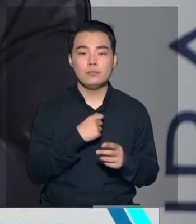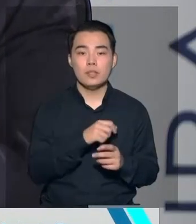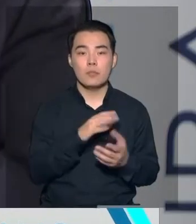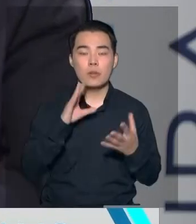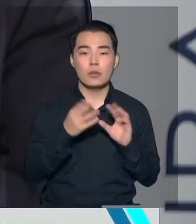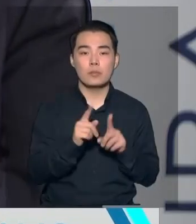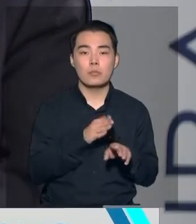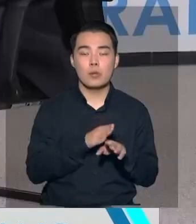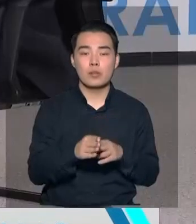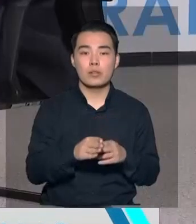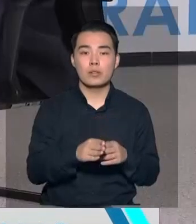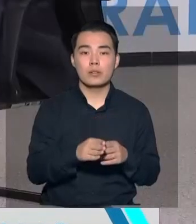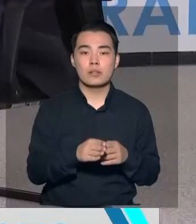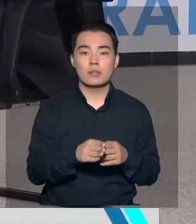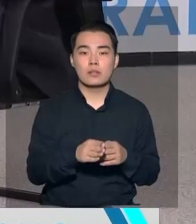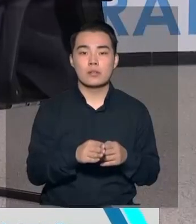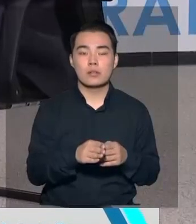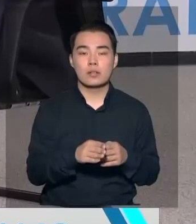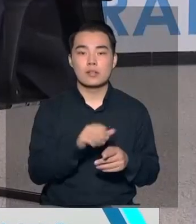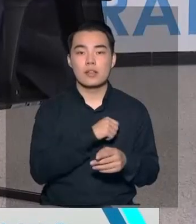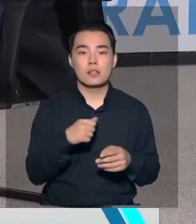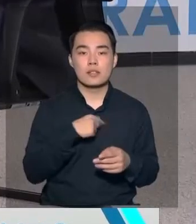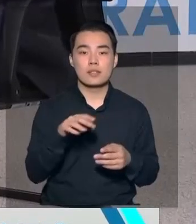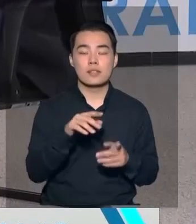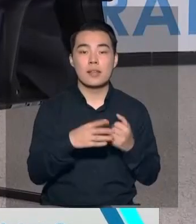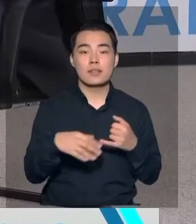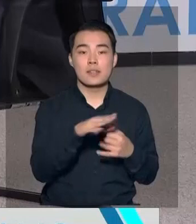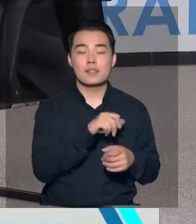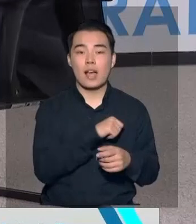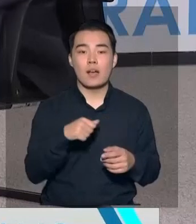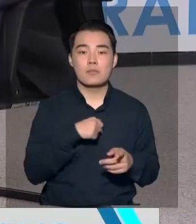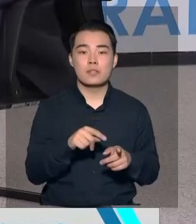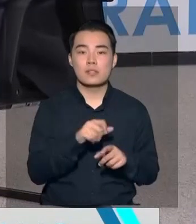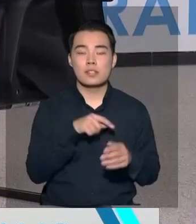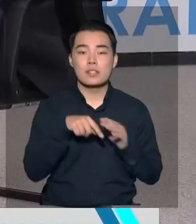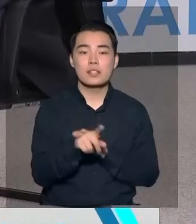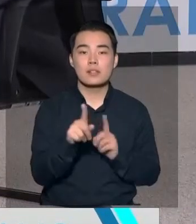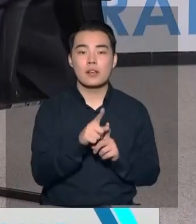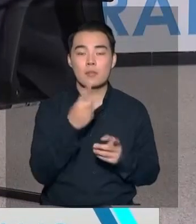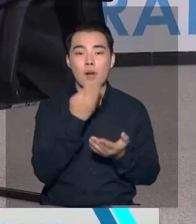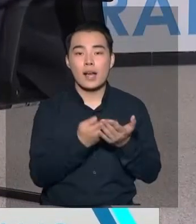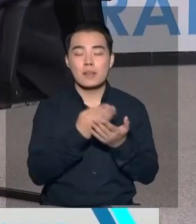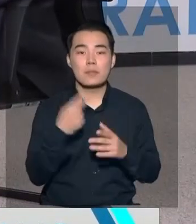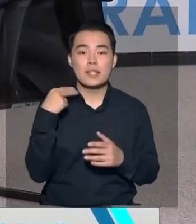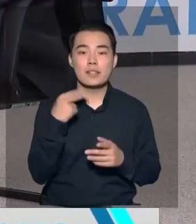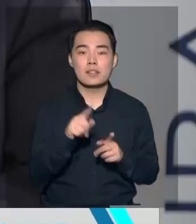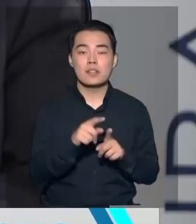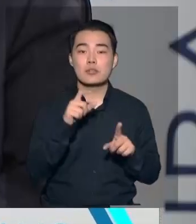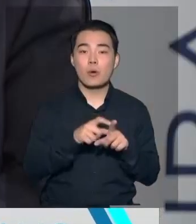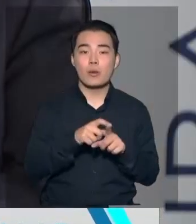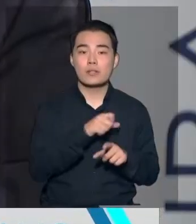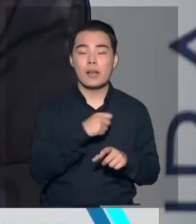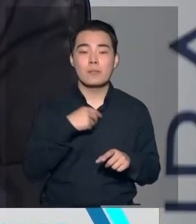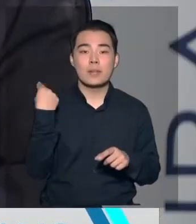барлығын жиынтығы ғой осы. Шын мәнінде біздің аймақтың мәселелерінің нақты көрінісі осы президенттің сөзінен шықты ғой деген,